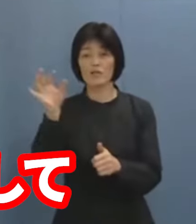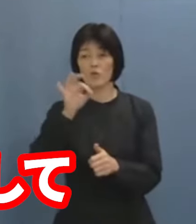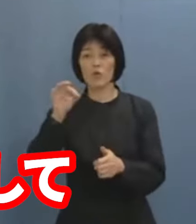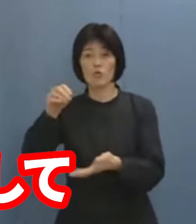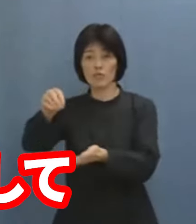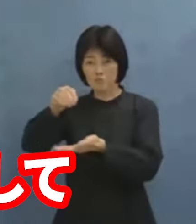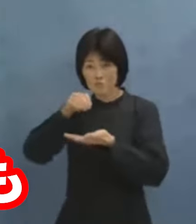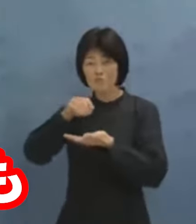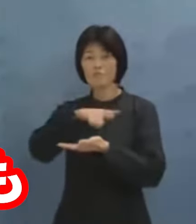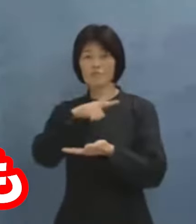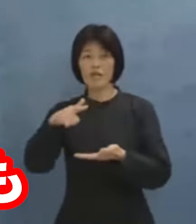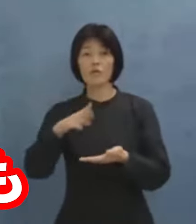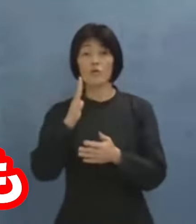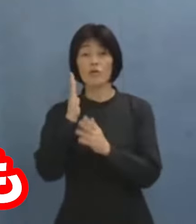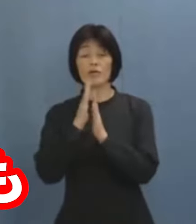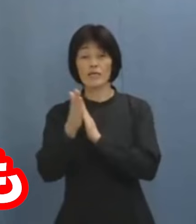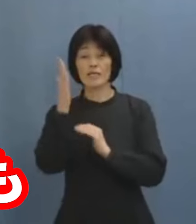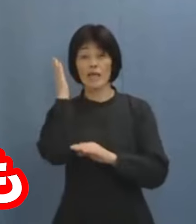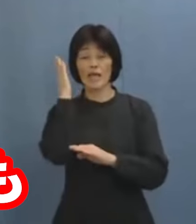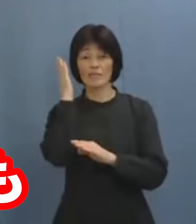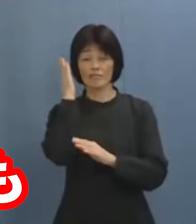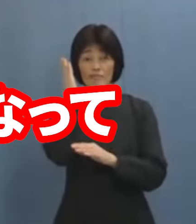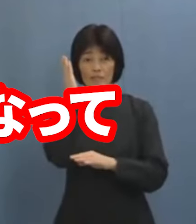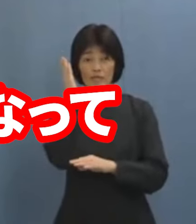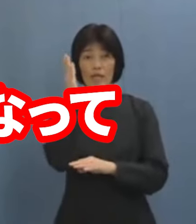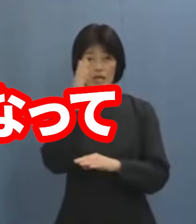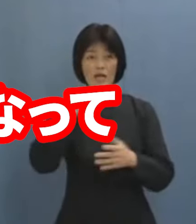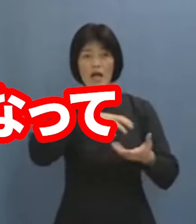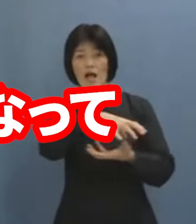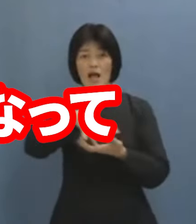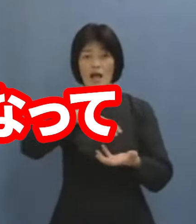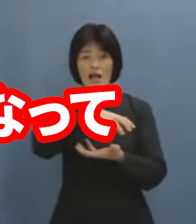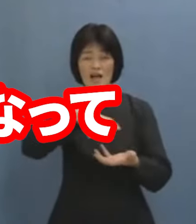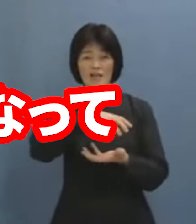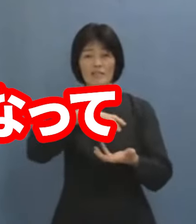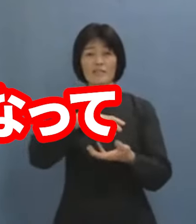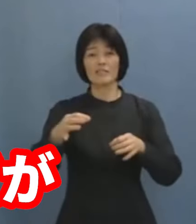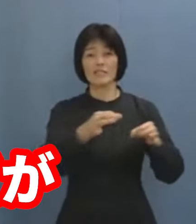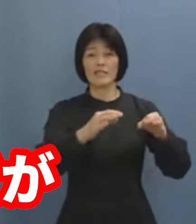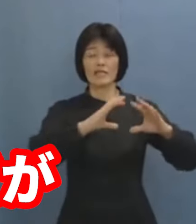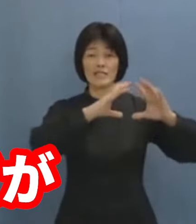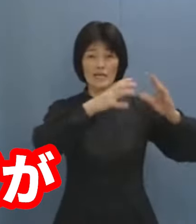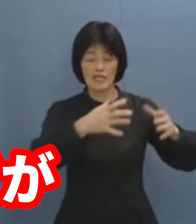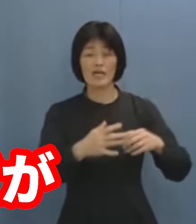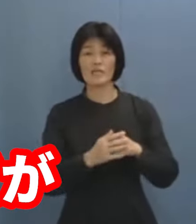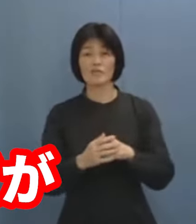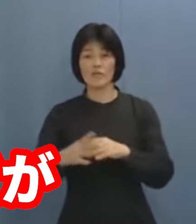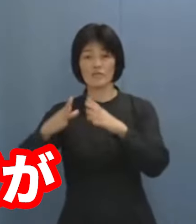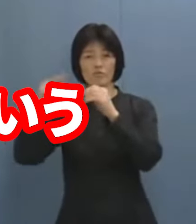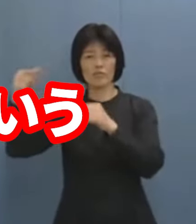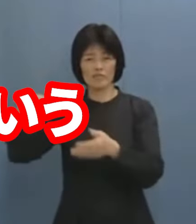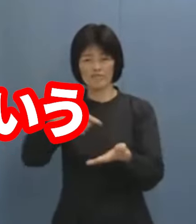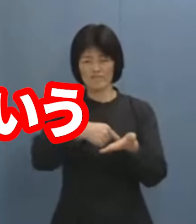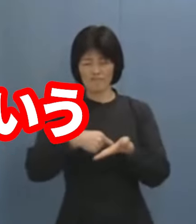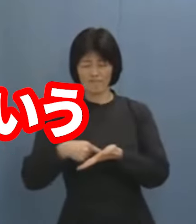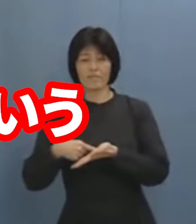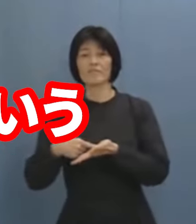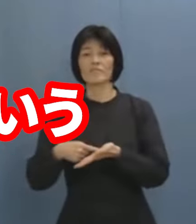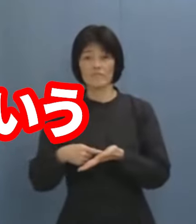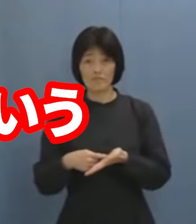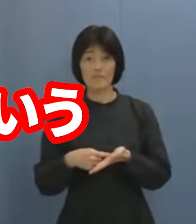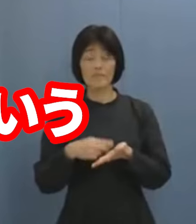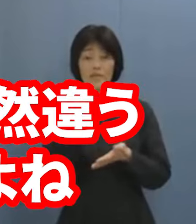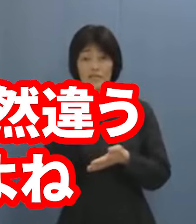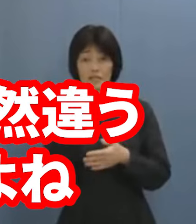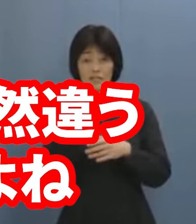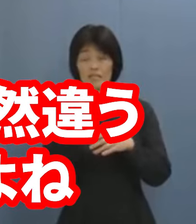混乱して、市長会や経済界からも問題が指摘されるようになってですね、斉藤知事ご自身の資質が問われるようになったというふうに思